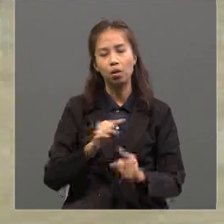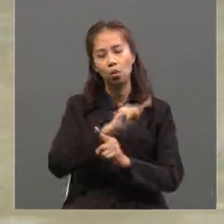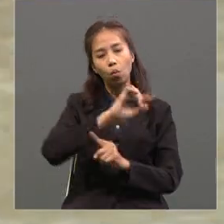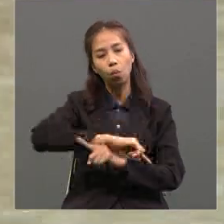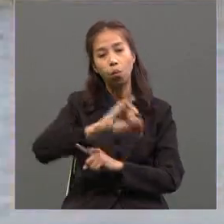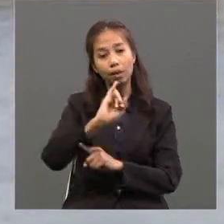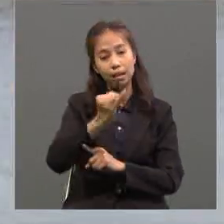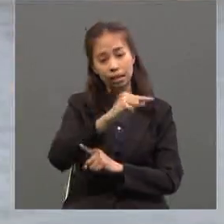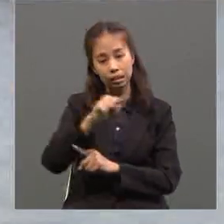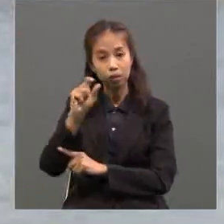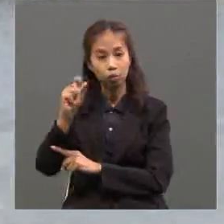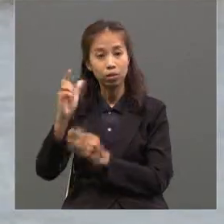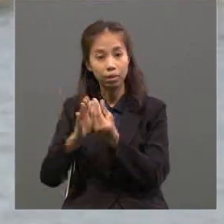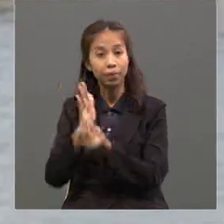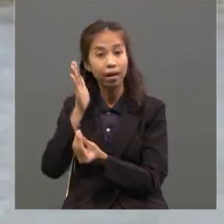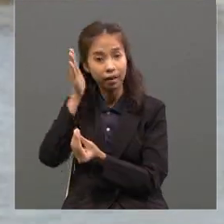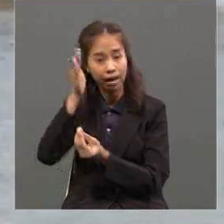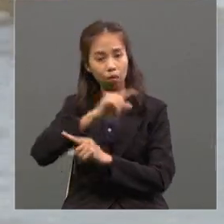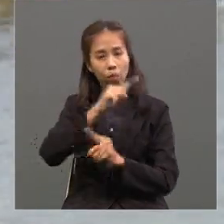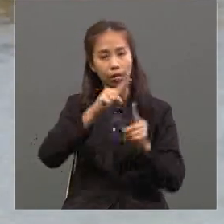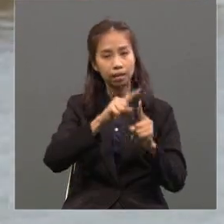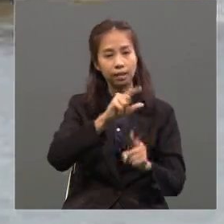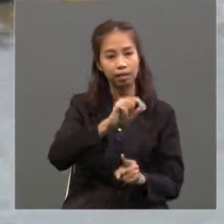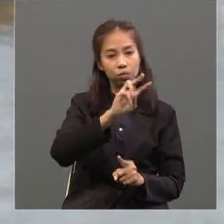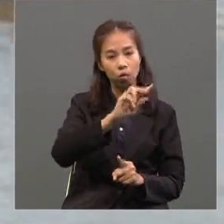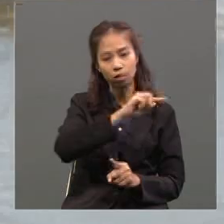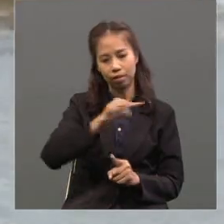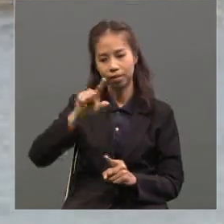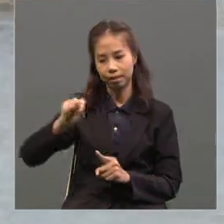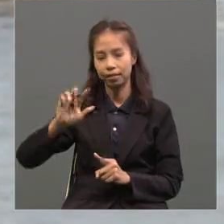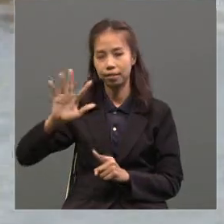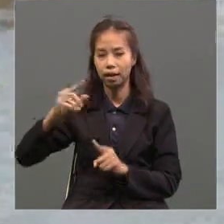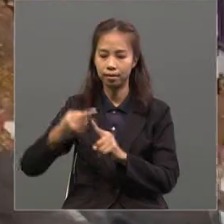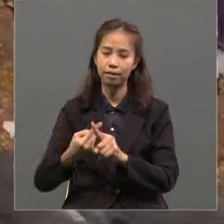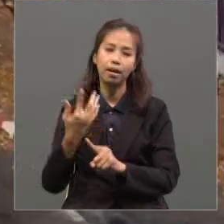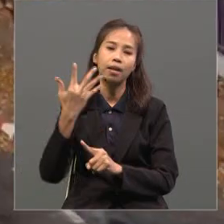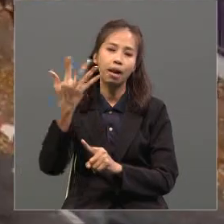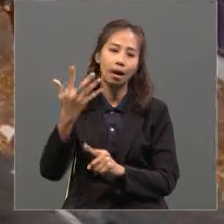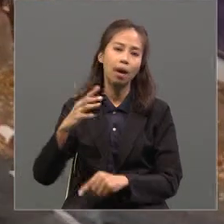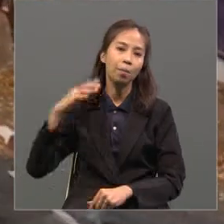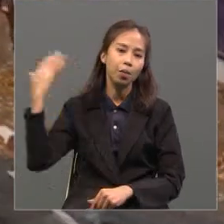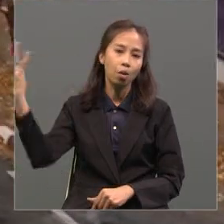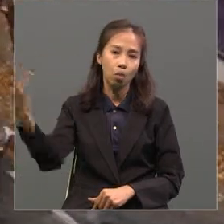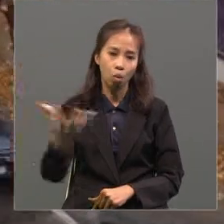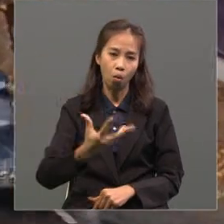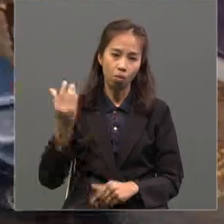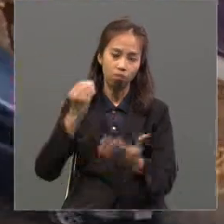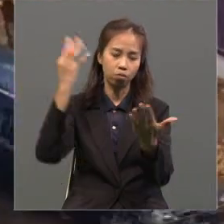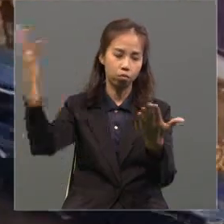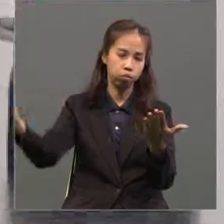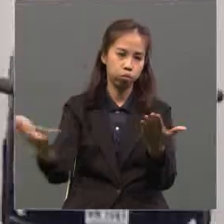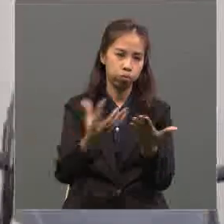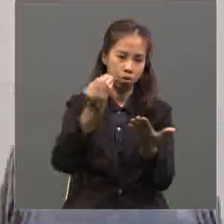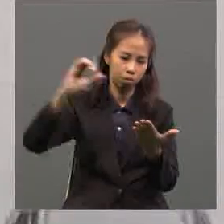จันทร์ถึงวันศุกร์หน้าช่วงวันจันทร์วันที่ 22-25พฤษภาคมจะมีมรสุมตะวันตกเฉียงใต้ที่พัดปกคลุมประเทศไทยตอนบนนั้น